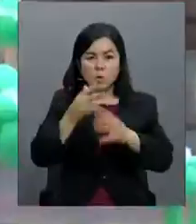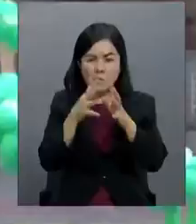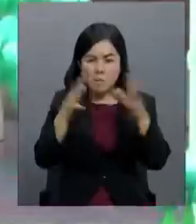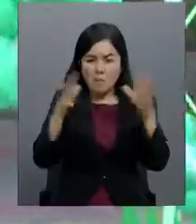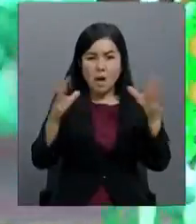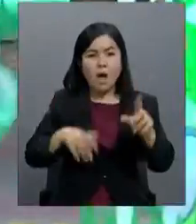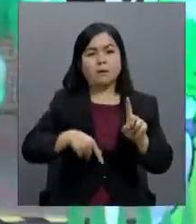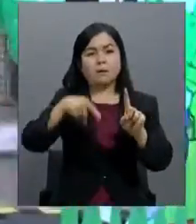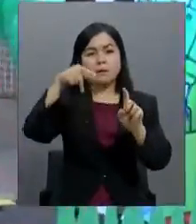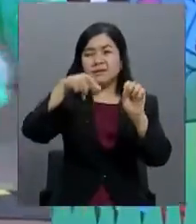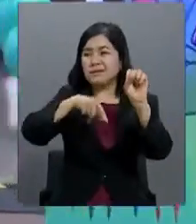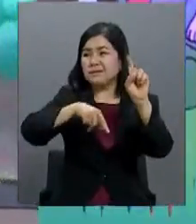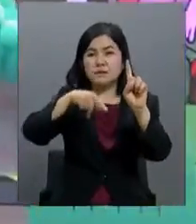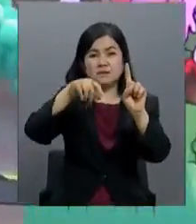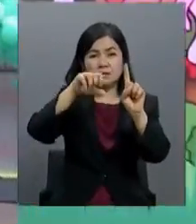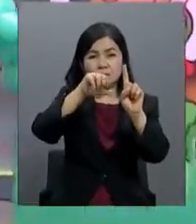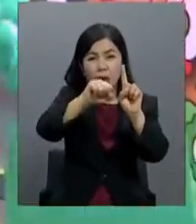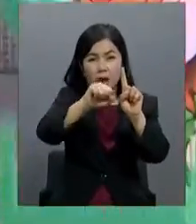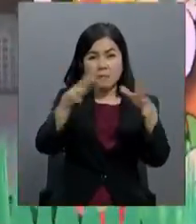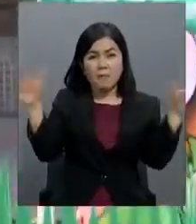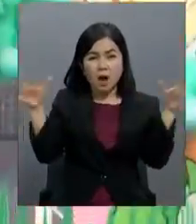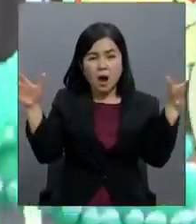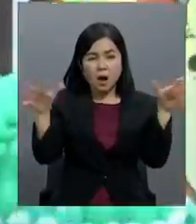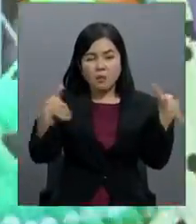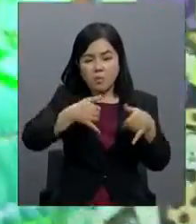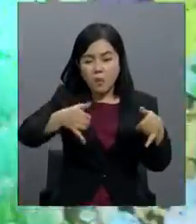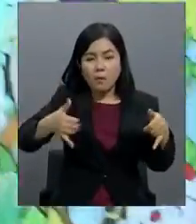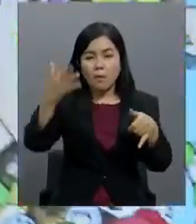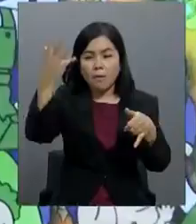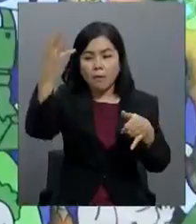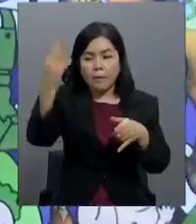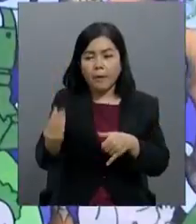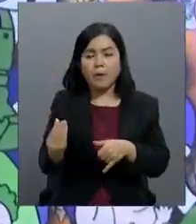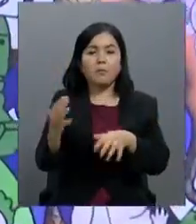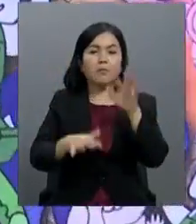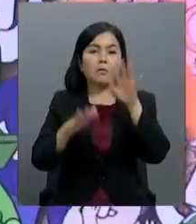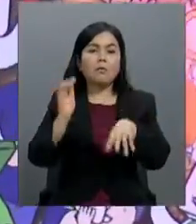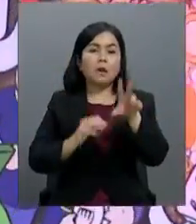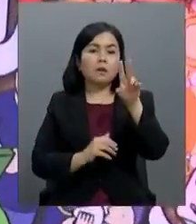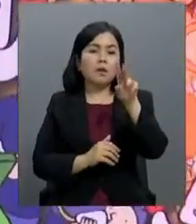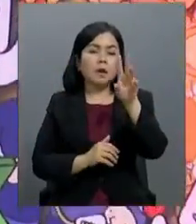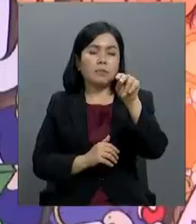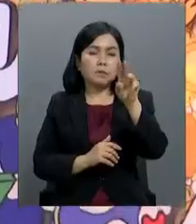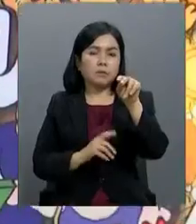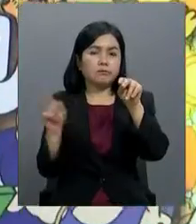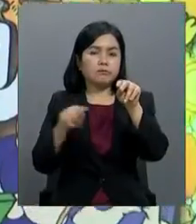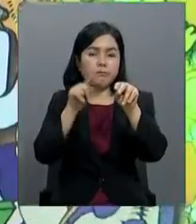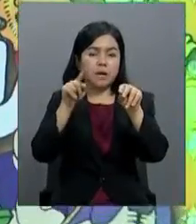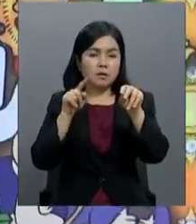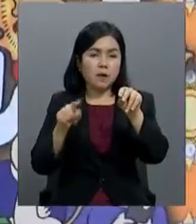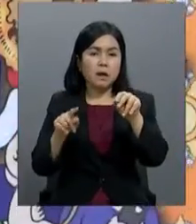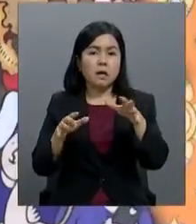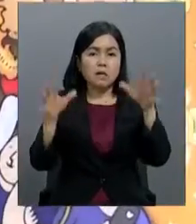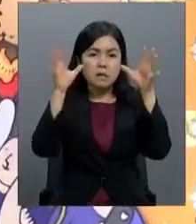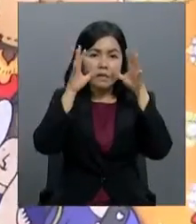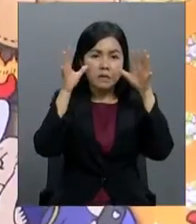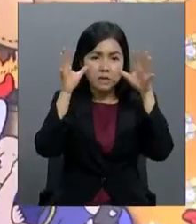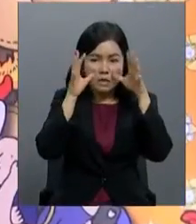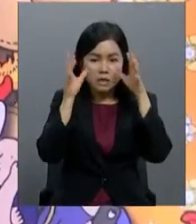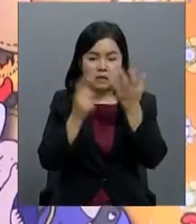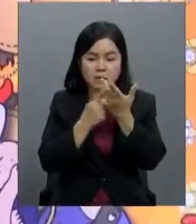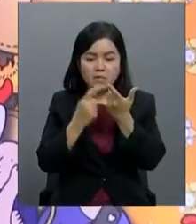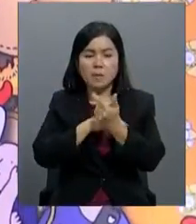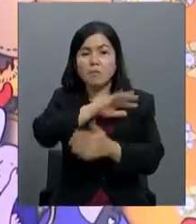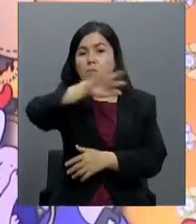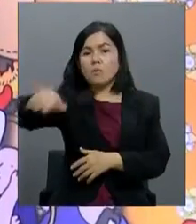ตัวในปีค.ศ. 1900แต่ลดลงถึงร้อยละ30ใน20ปีที่ผ่านมาจนเหลือไม่ถึง 10,000 ตัวทั่วโล